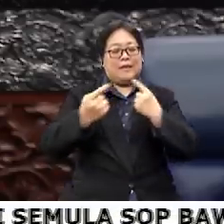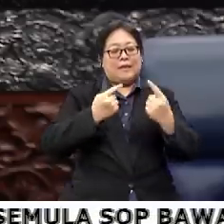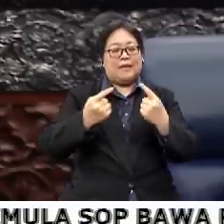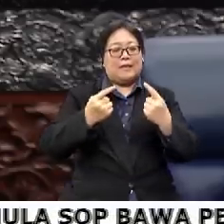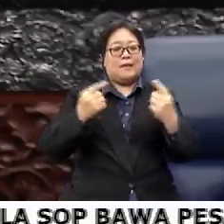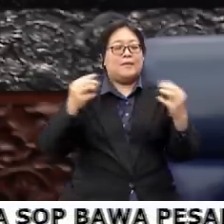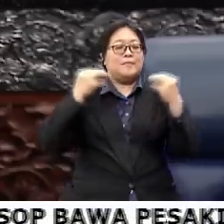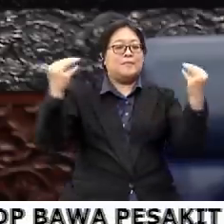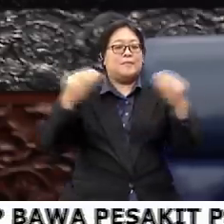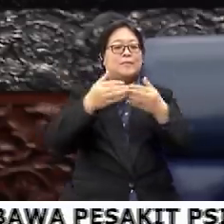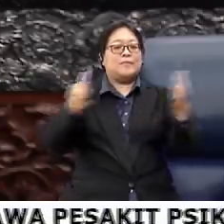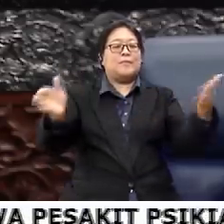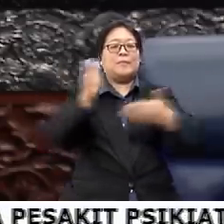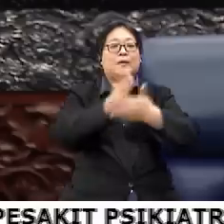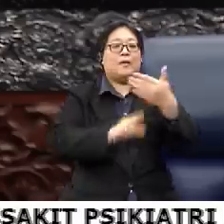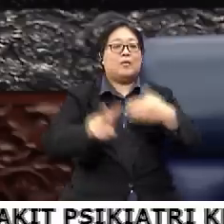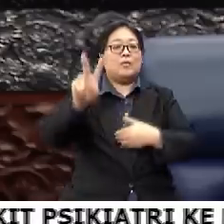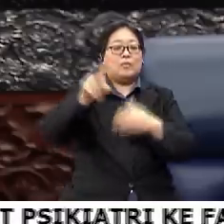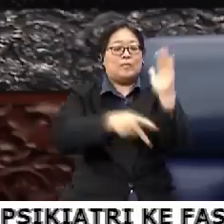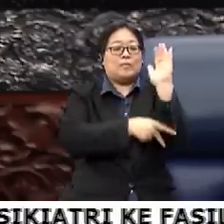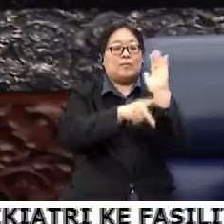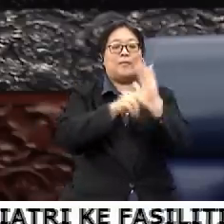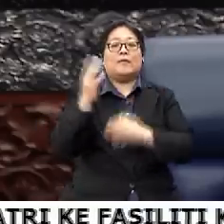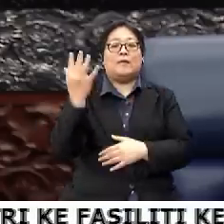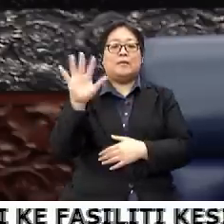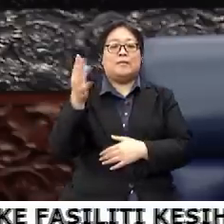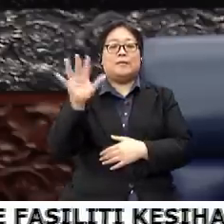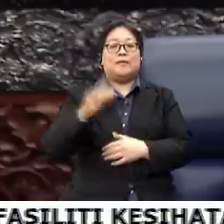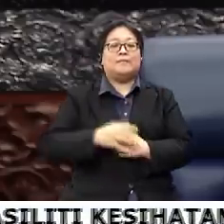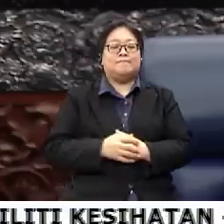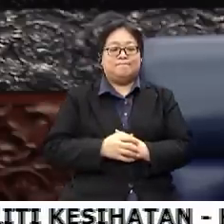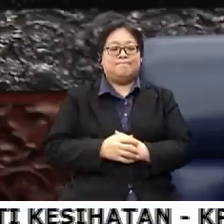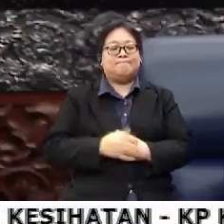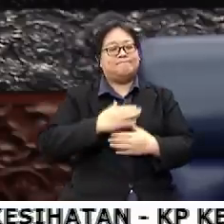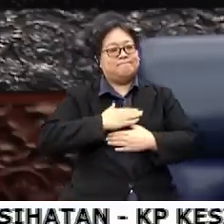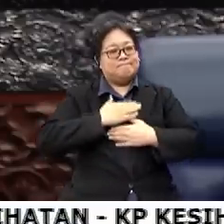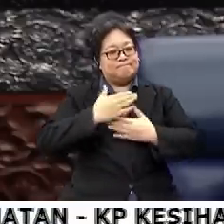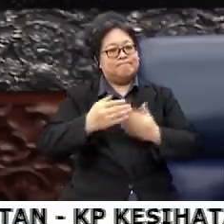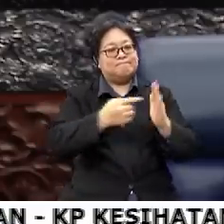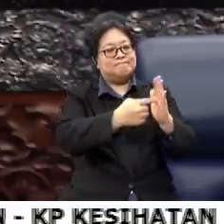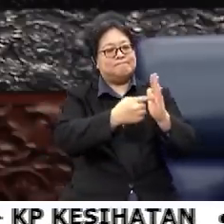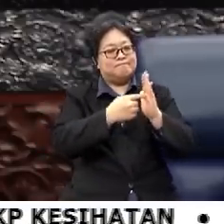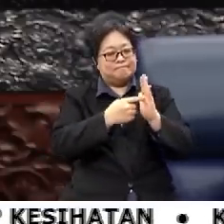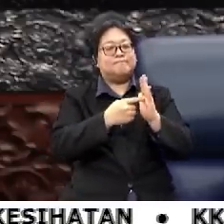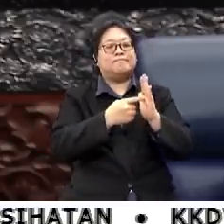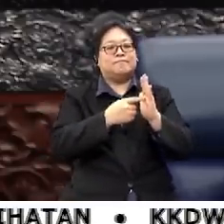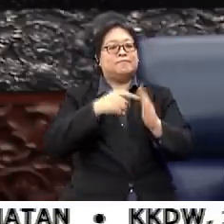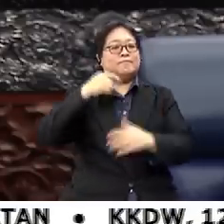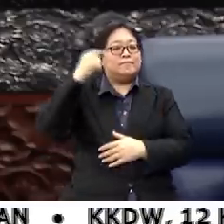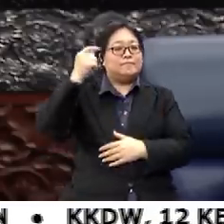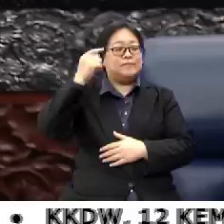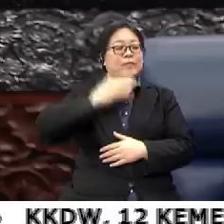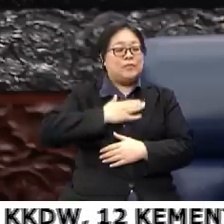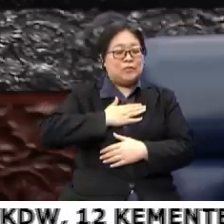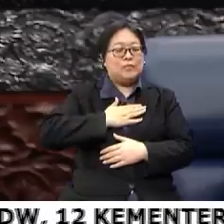istadat pembukaan penggal kedua Parlimen ke-15. Keprihatinan yang dizahirkan oleh Kebawahduli Yang Maha Mulia Tuanku